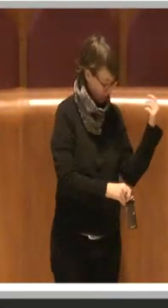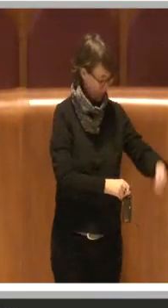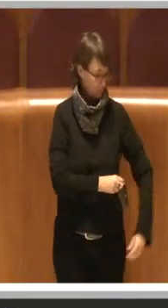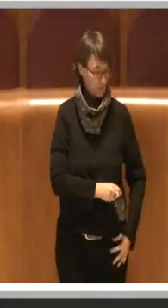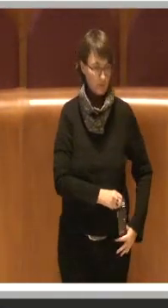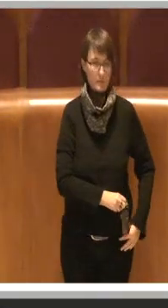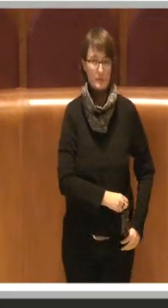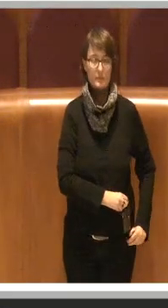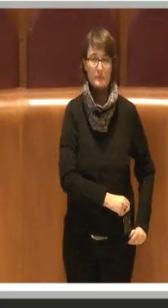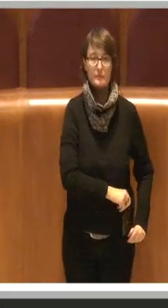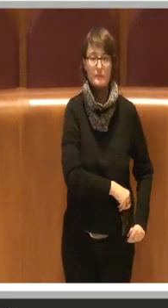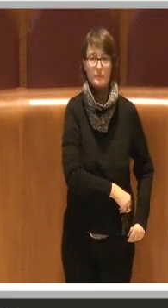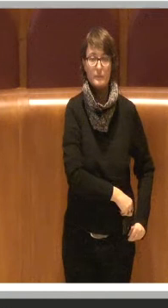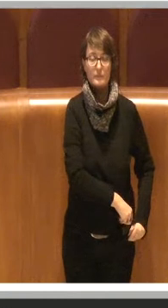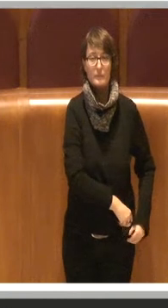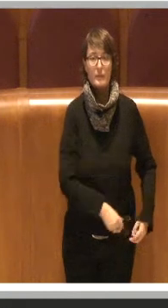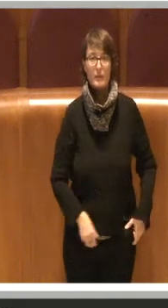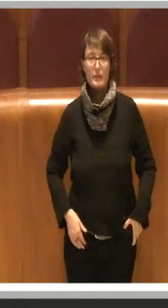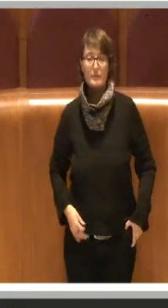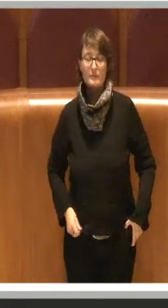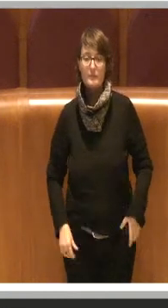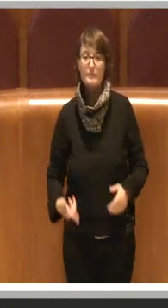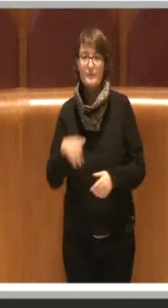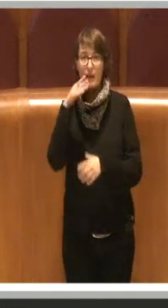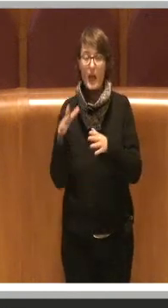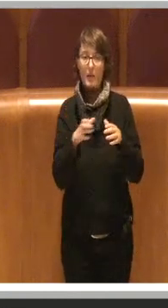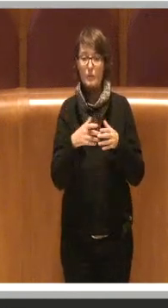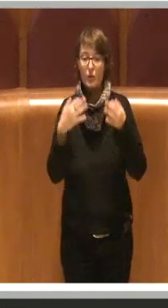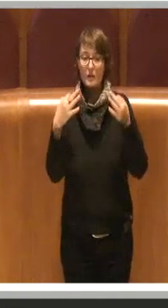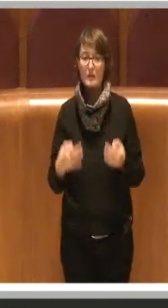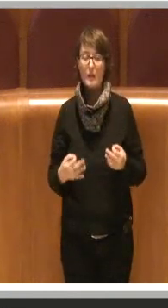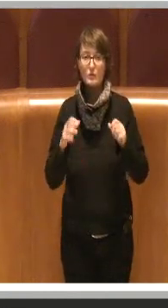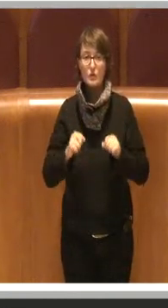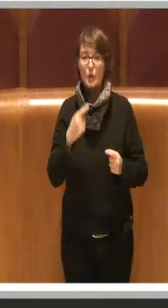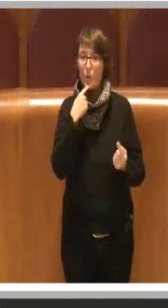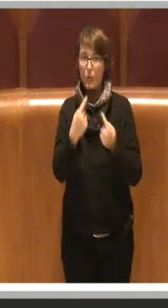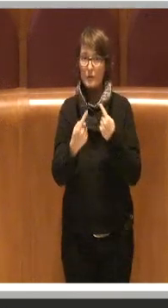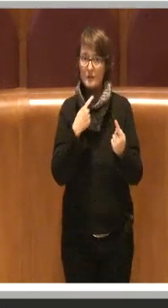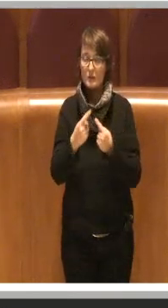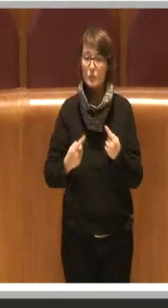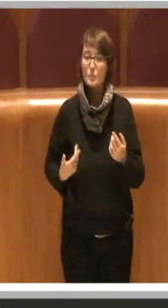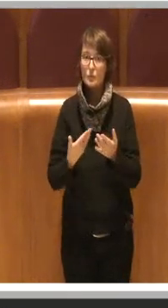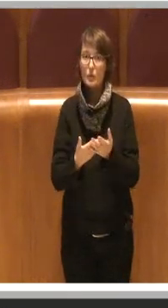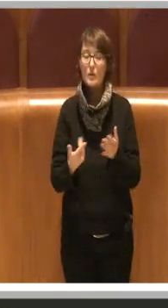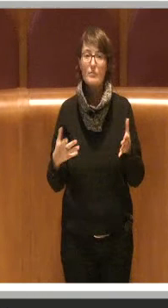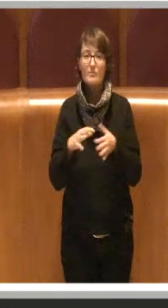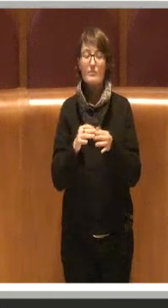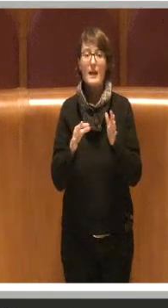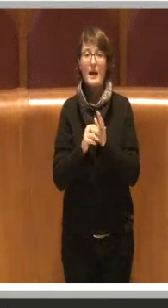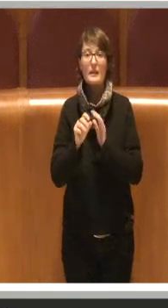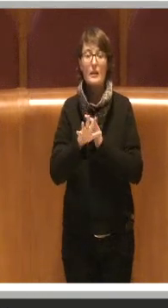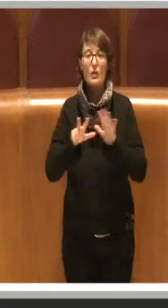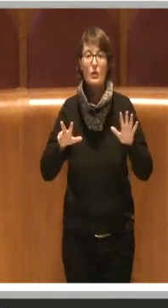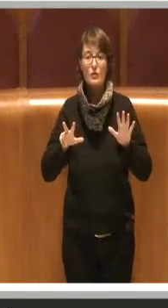proposta 93 del 2018, quindi la mozione ex articolo 58 presentata dal Presidente Diari.